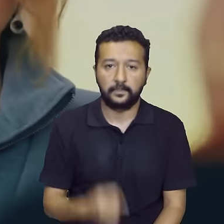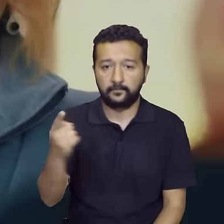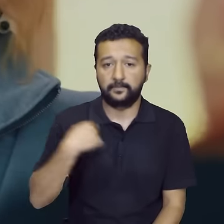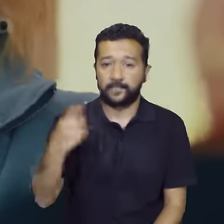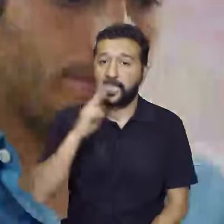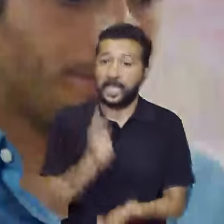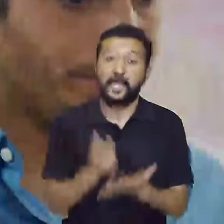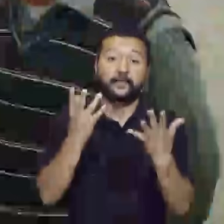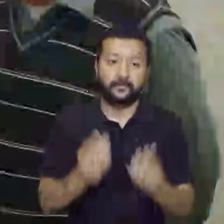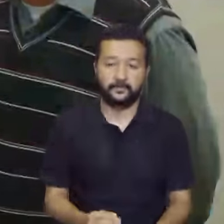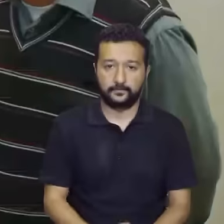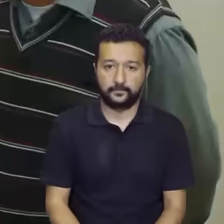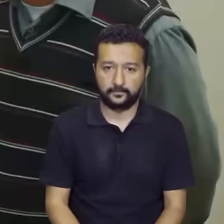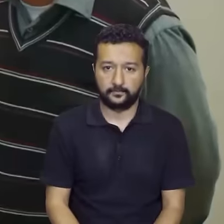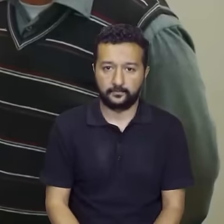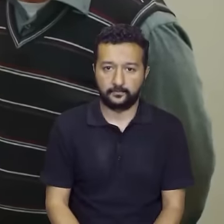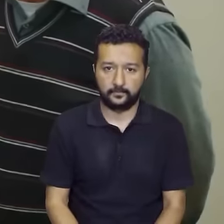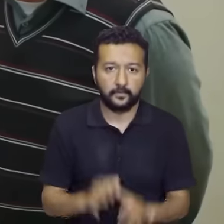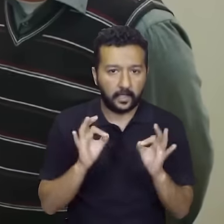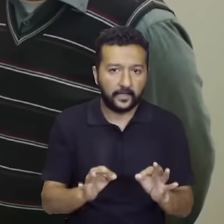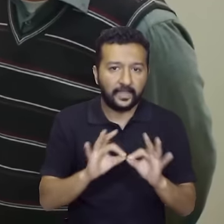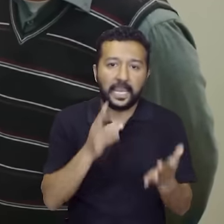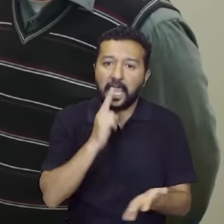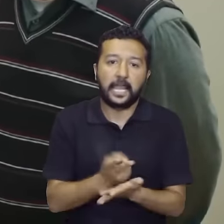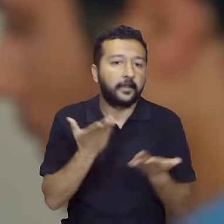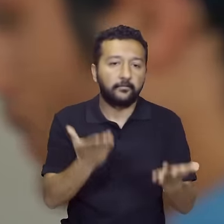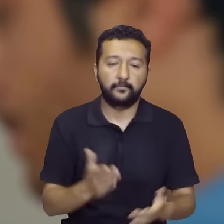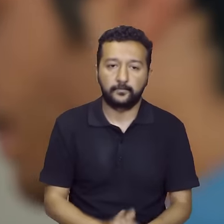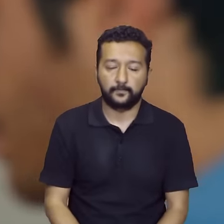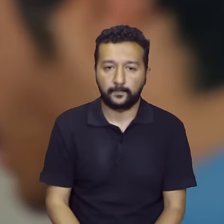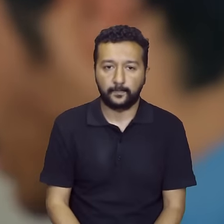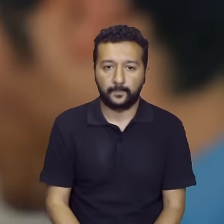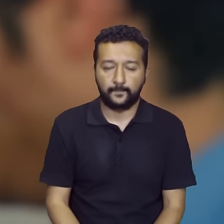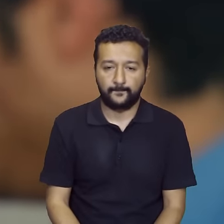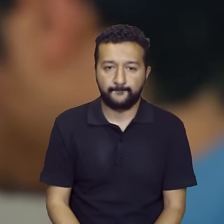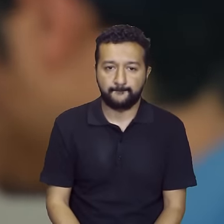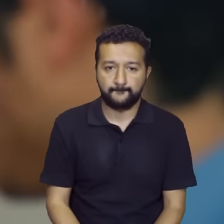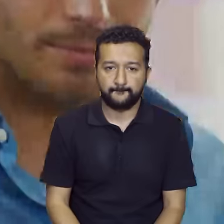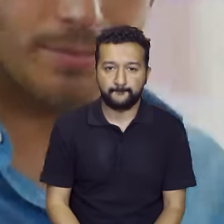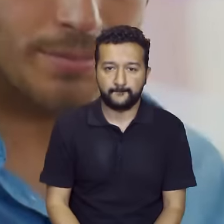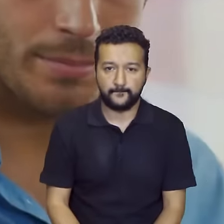Biz bir karar verdik. Evet, ne kararıymış o?